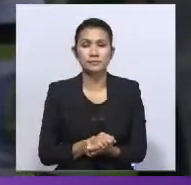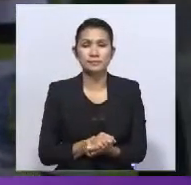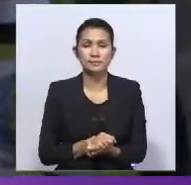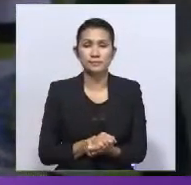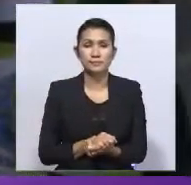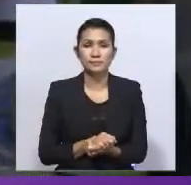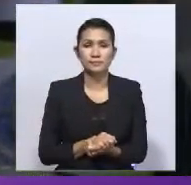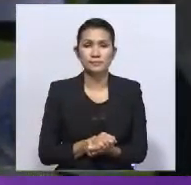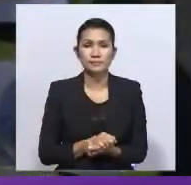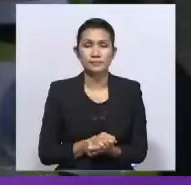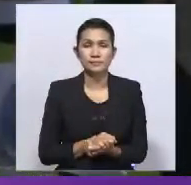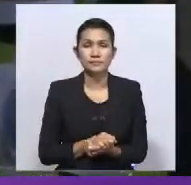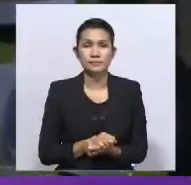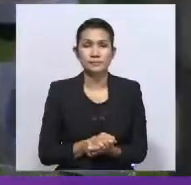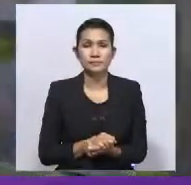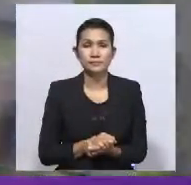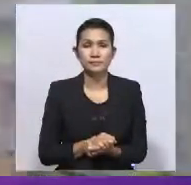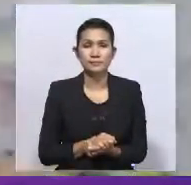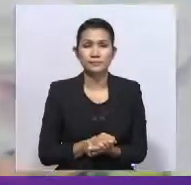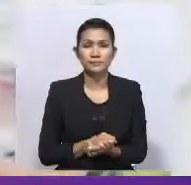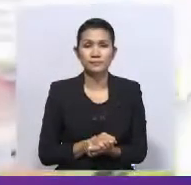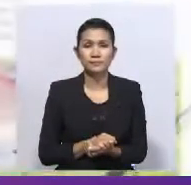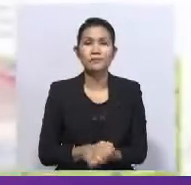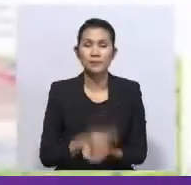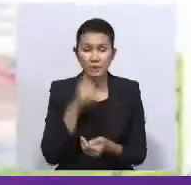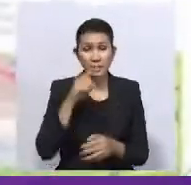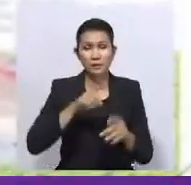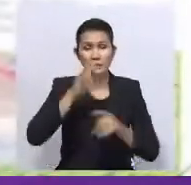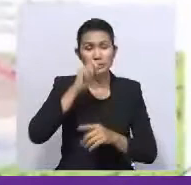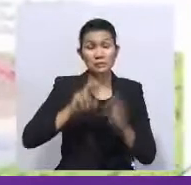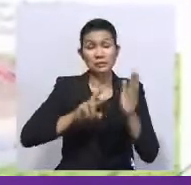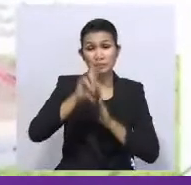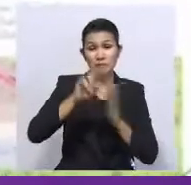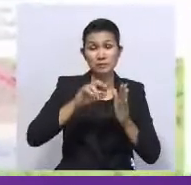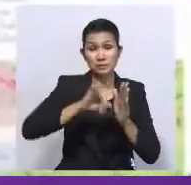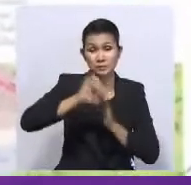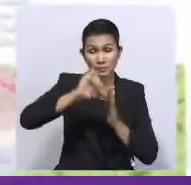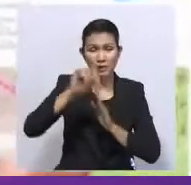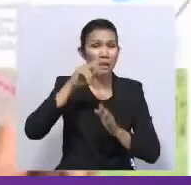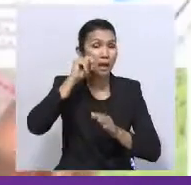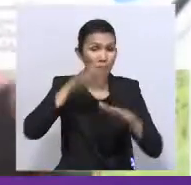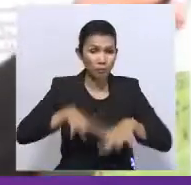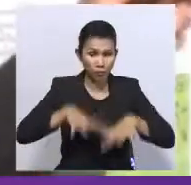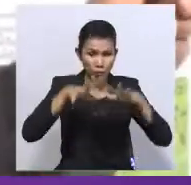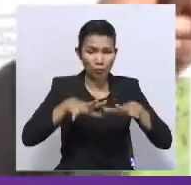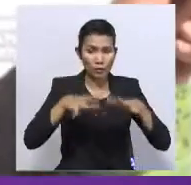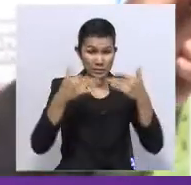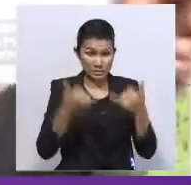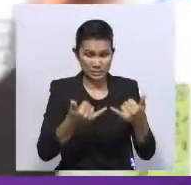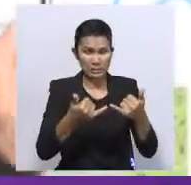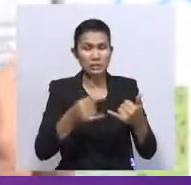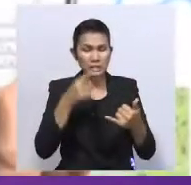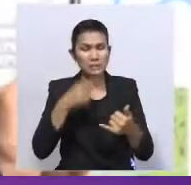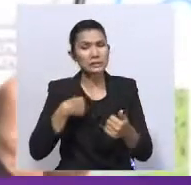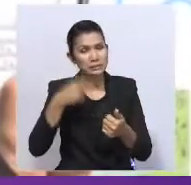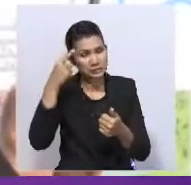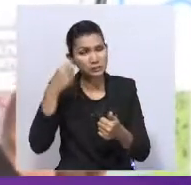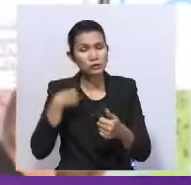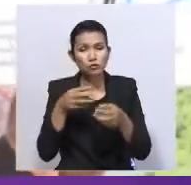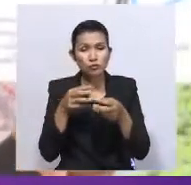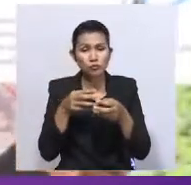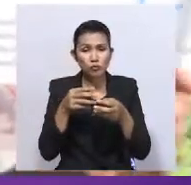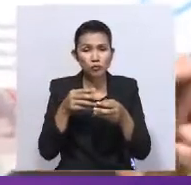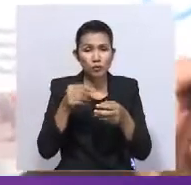2564 ปี54แม่แตงน้ำเยอะมากทำให้เชียงใหม่น้ำท่วมนะครับขณะนี้เนี่ย เราสาม